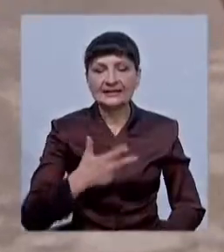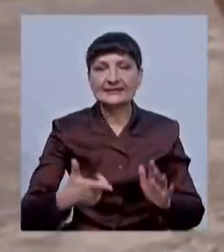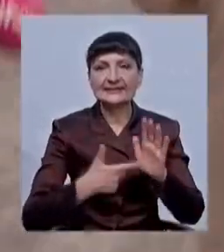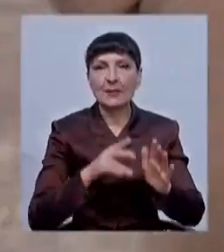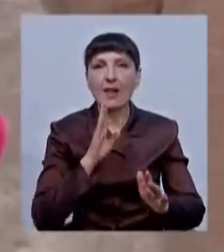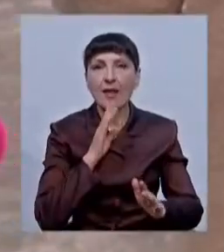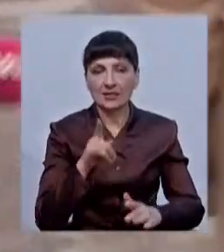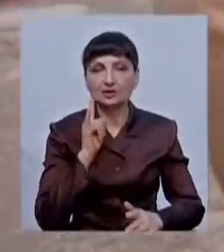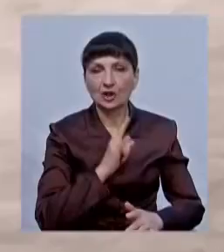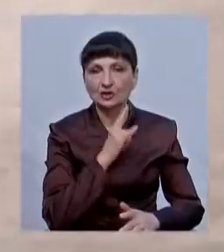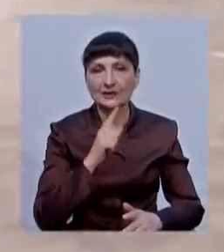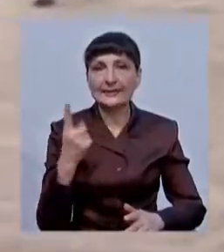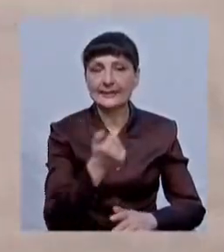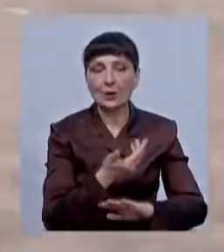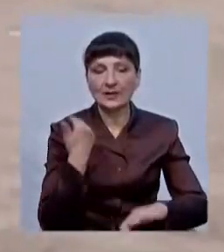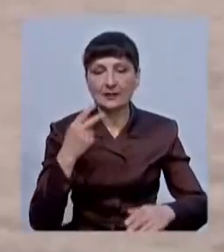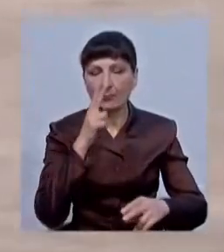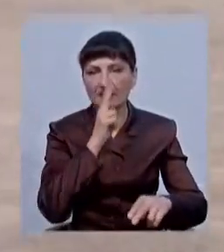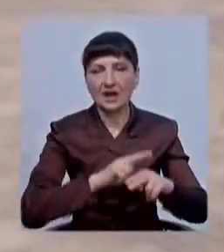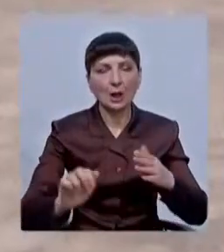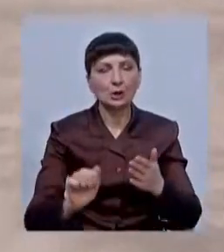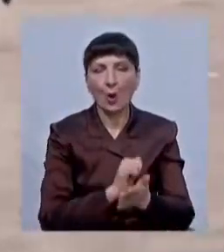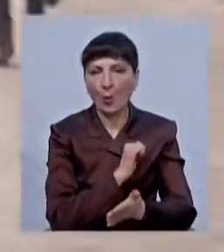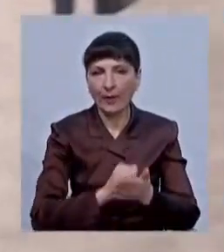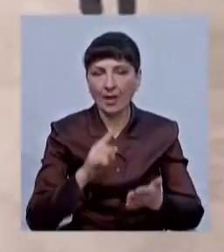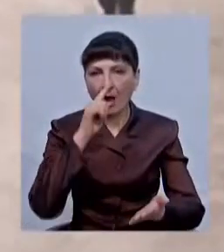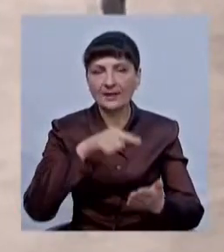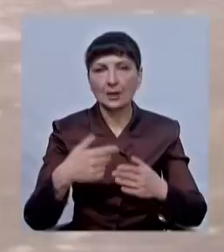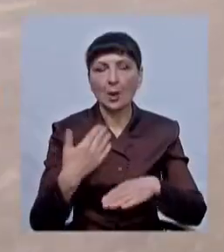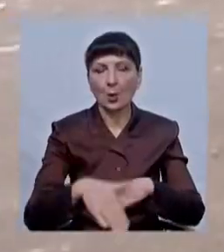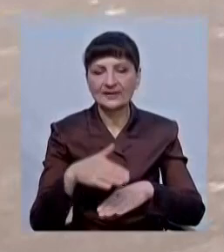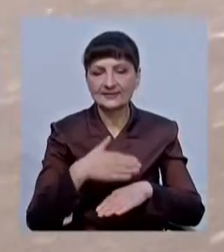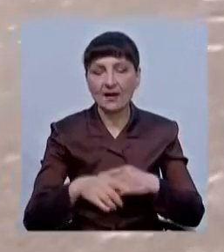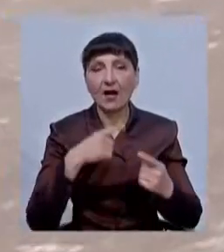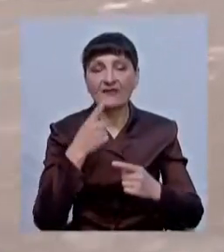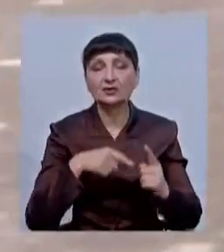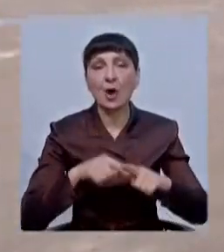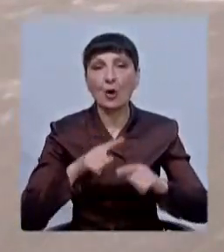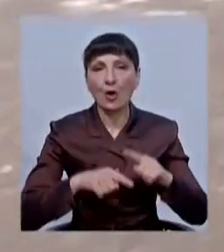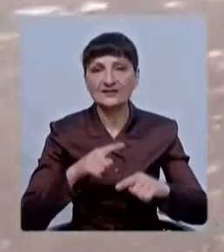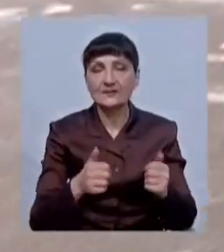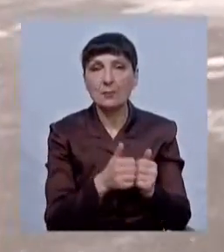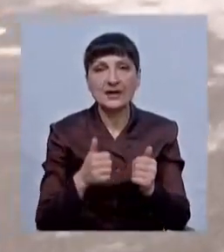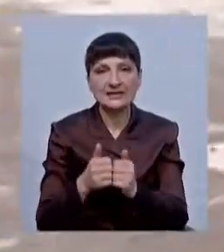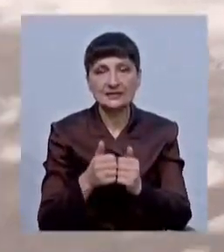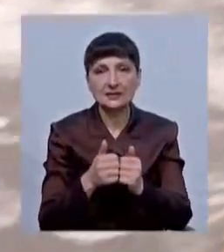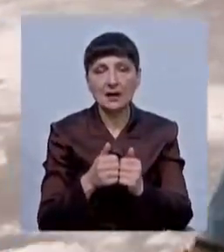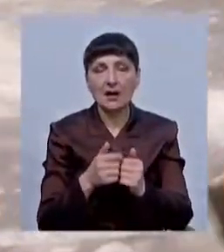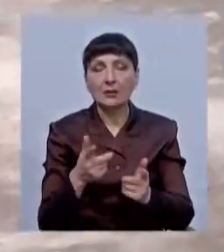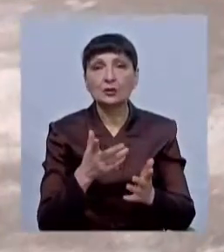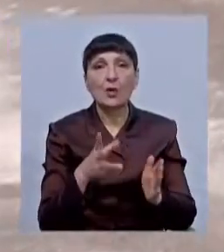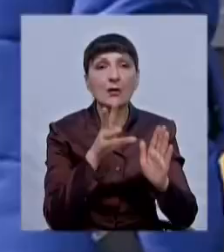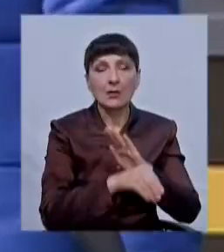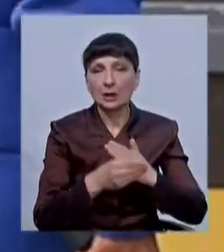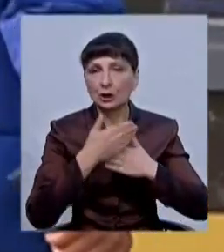37-летняя Жулдыз Салтыбекова неделю назад потеряла все документы и оказалась на улице. Говорит, что родственников и близких, которые смогли приютить,